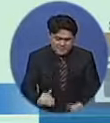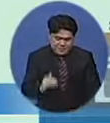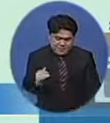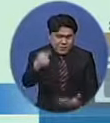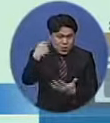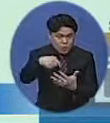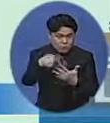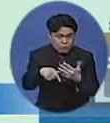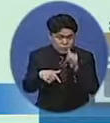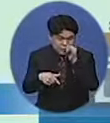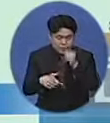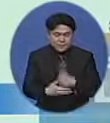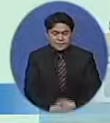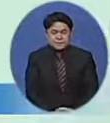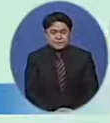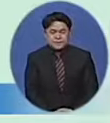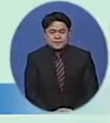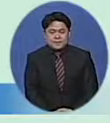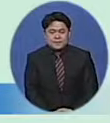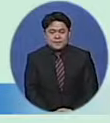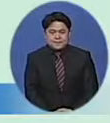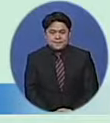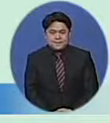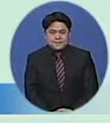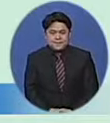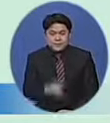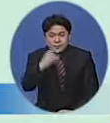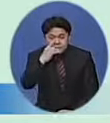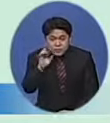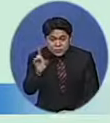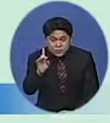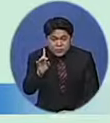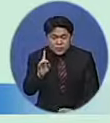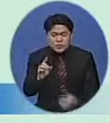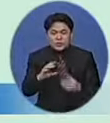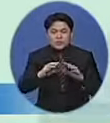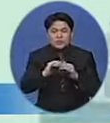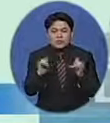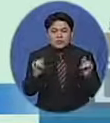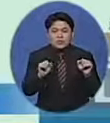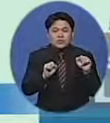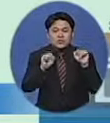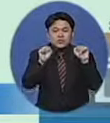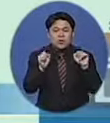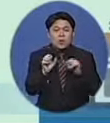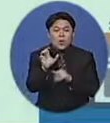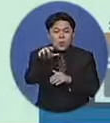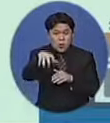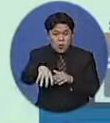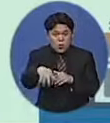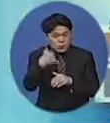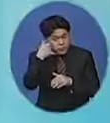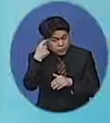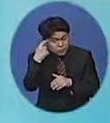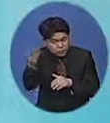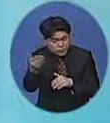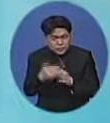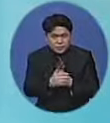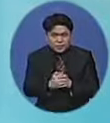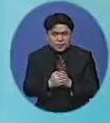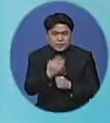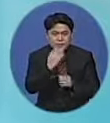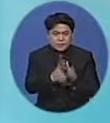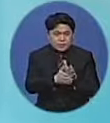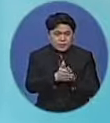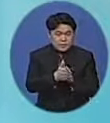교육 프로그램을 운영하고 있습니다. 자세한 사항은 나눔국민운동본부로 문의하시기 바랍니다.